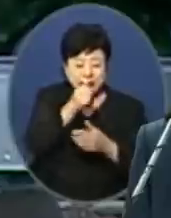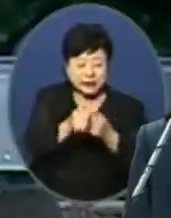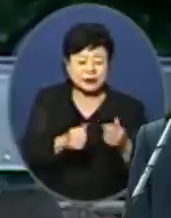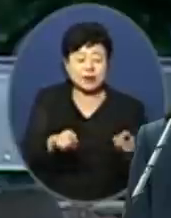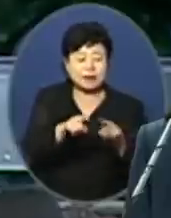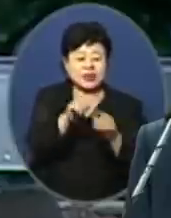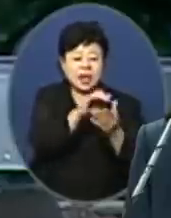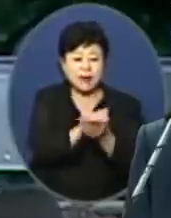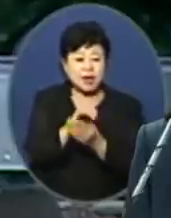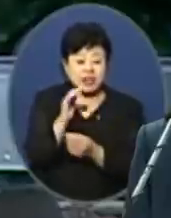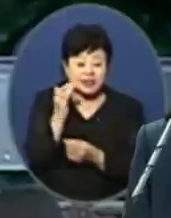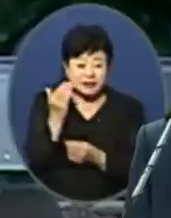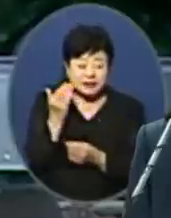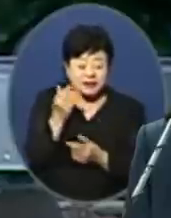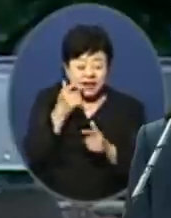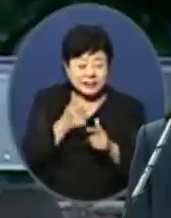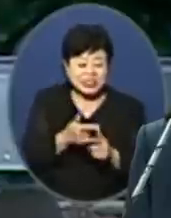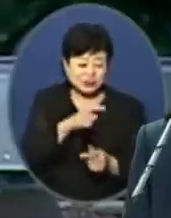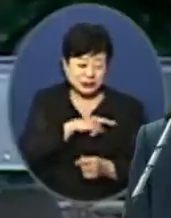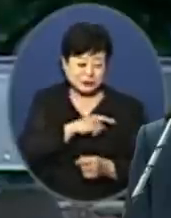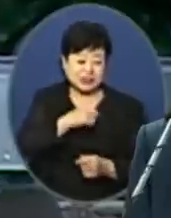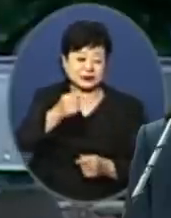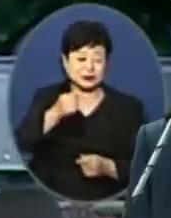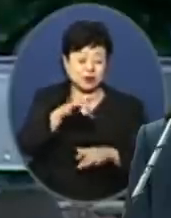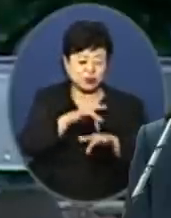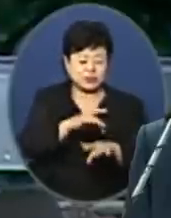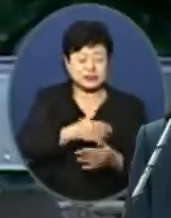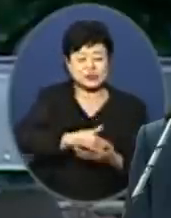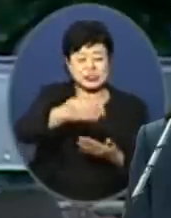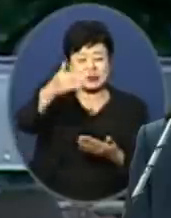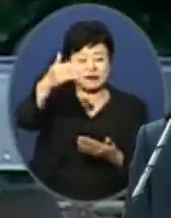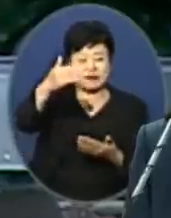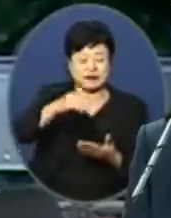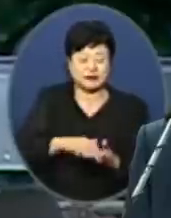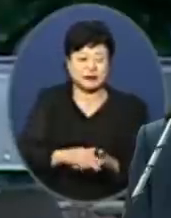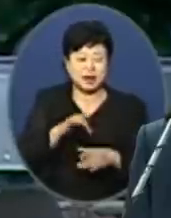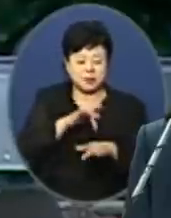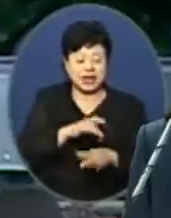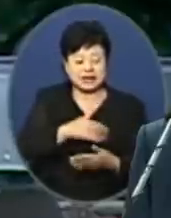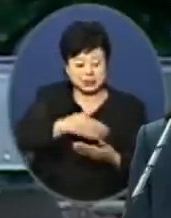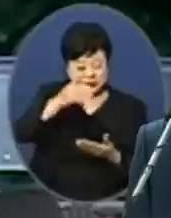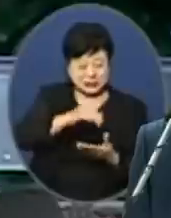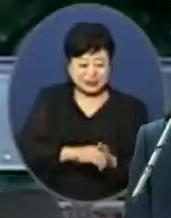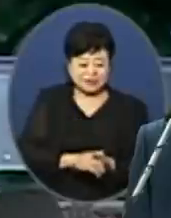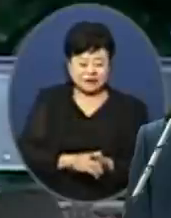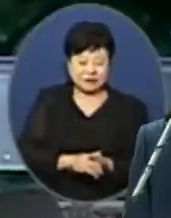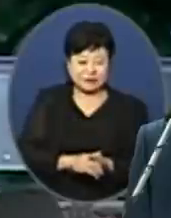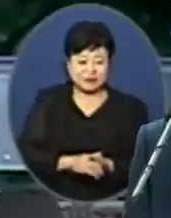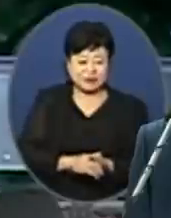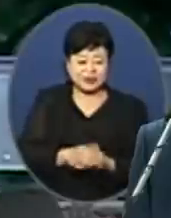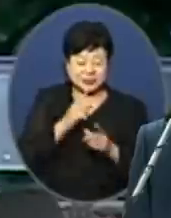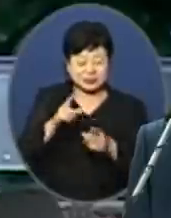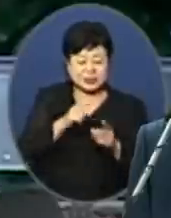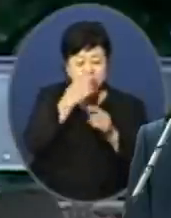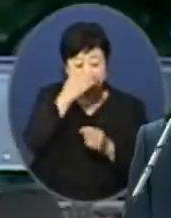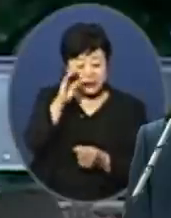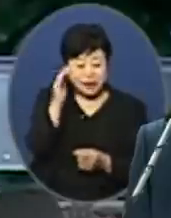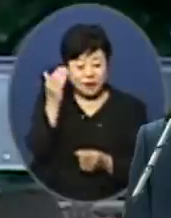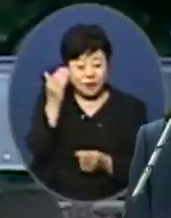하나님과 화목하게 되어서 예수 이름으로 귀신을 쫓아내고 마귀를 쫓아내고 승리의 생활을 하게